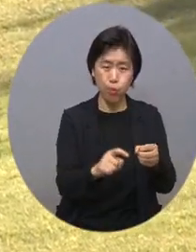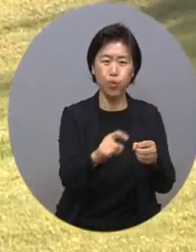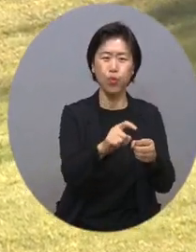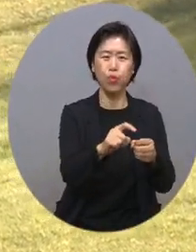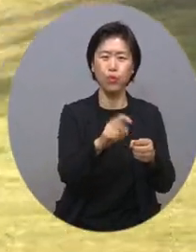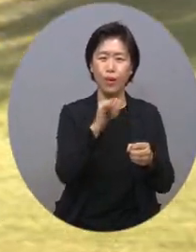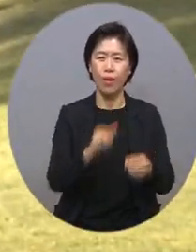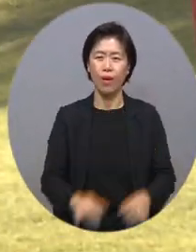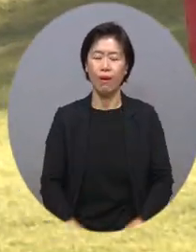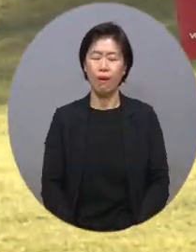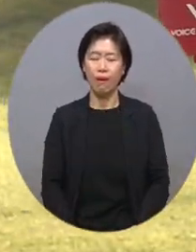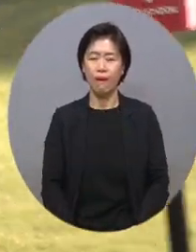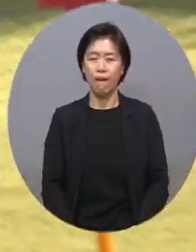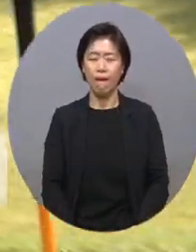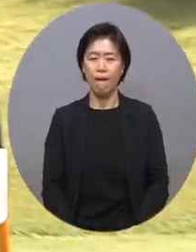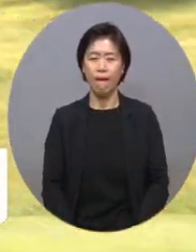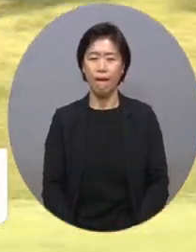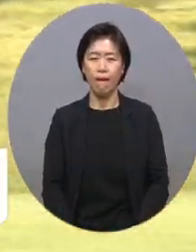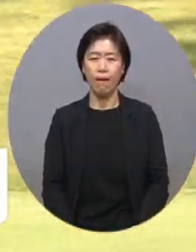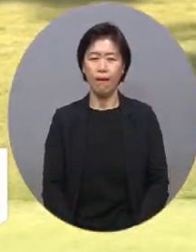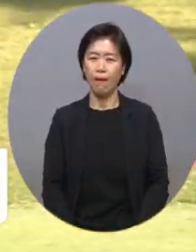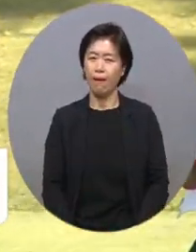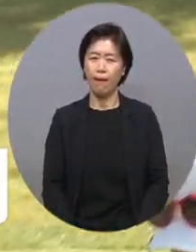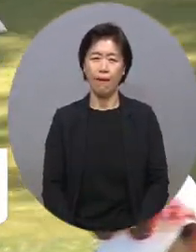여기 선이 만만치 않다.